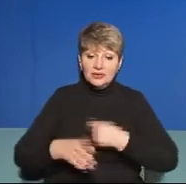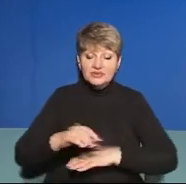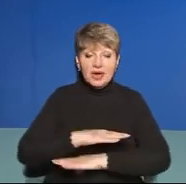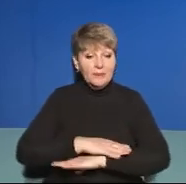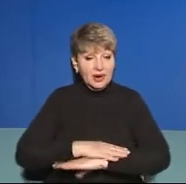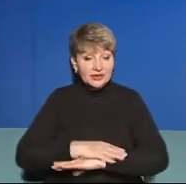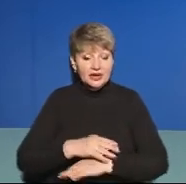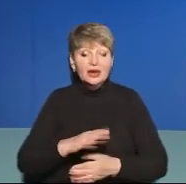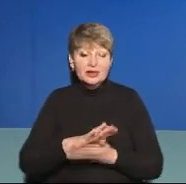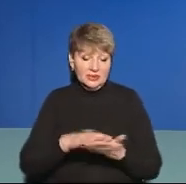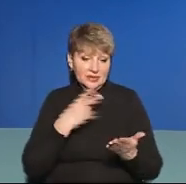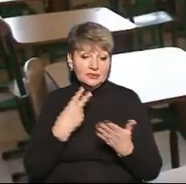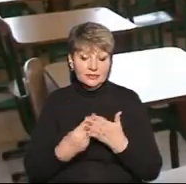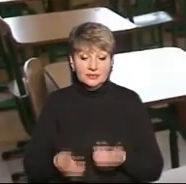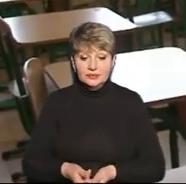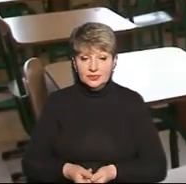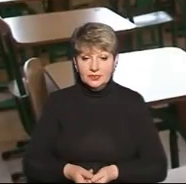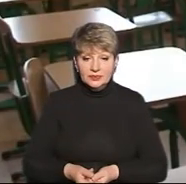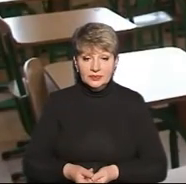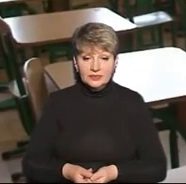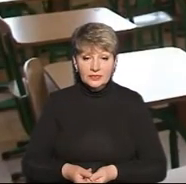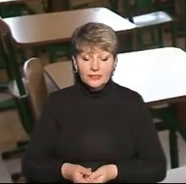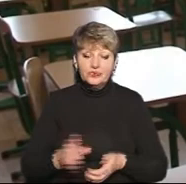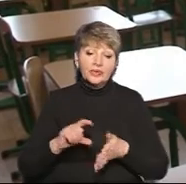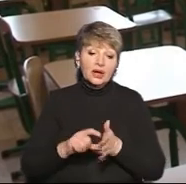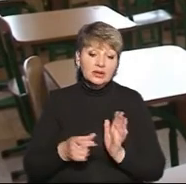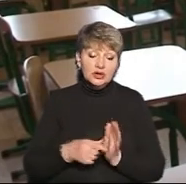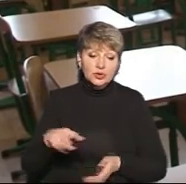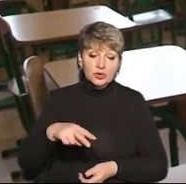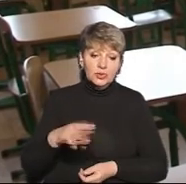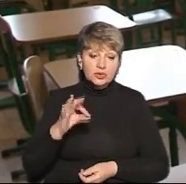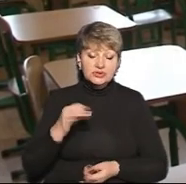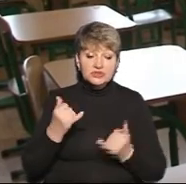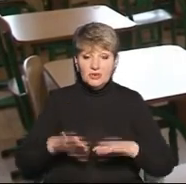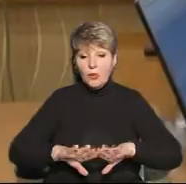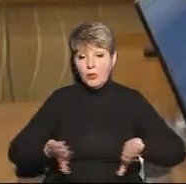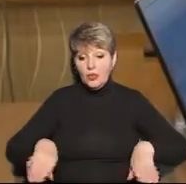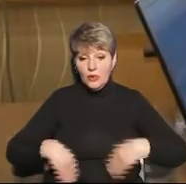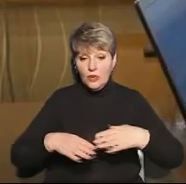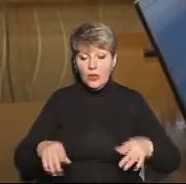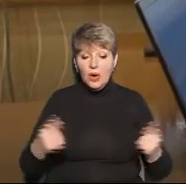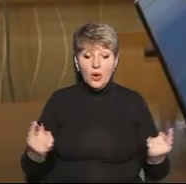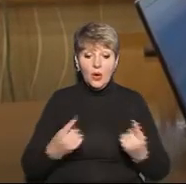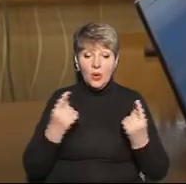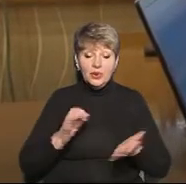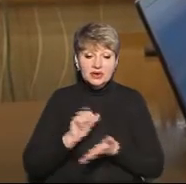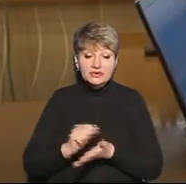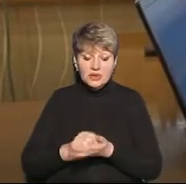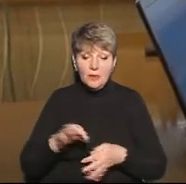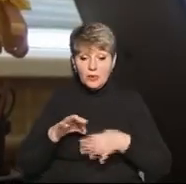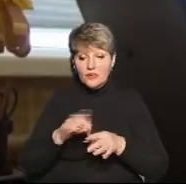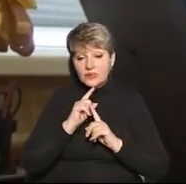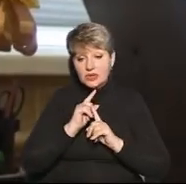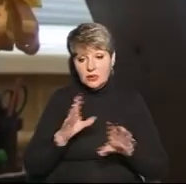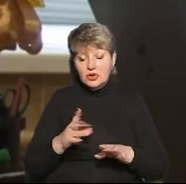Про це у сюжеті Ольги Горжій. Клас Людмили Осадчої сьогодні порожній. Звичайні уроки, каже, проводити не